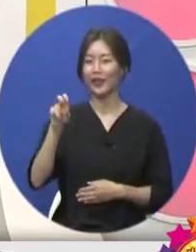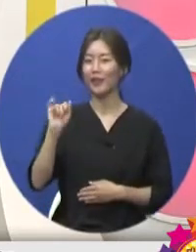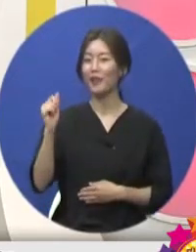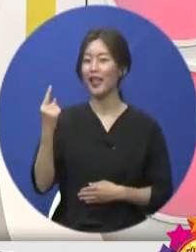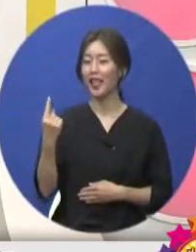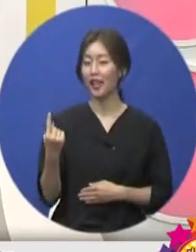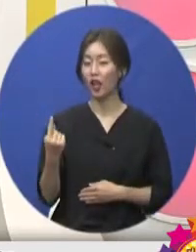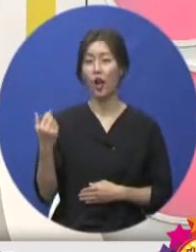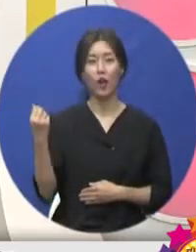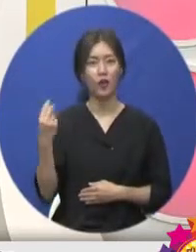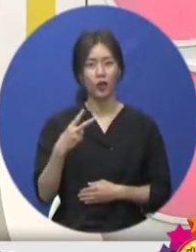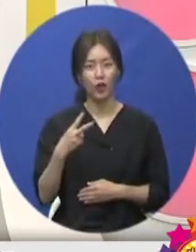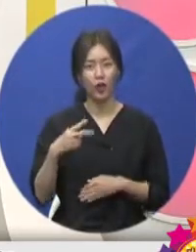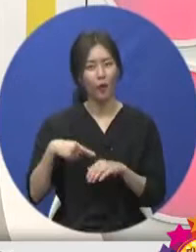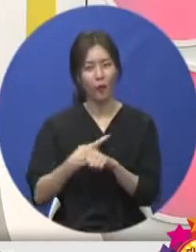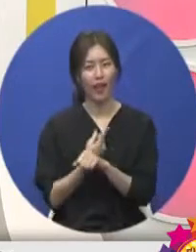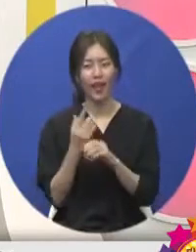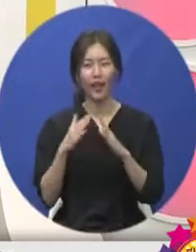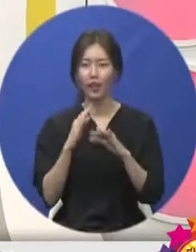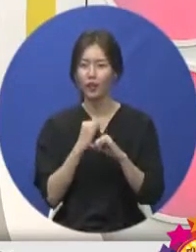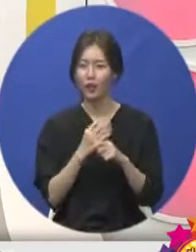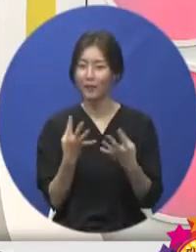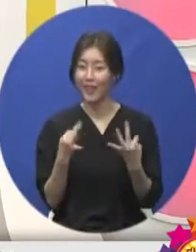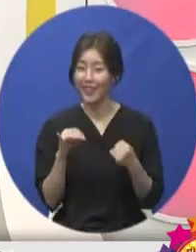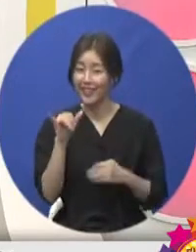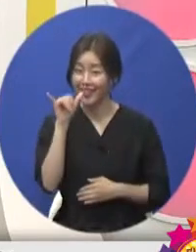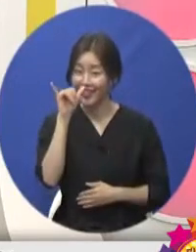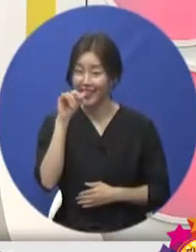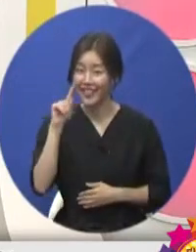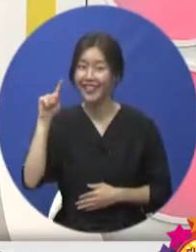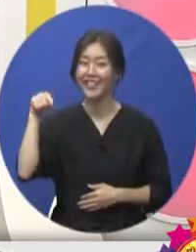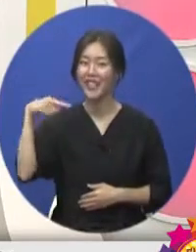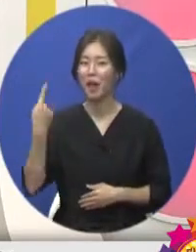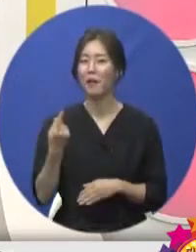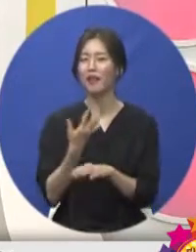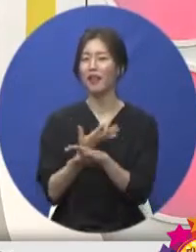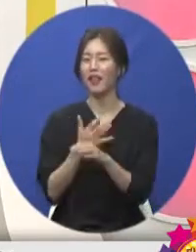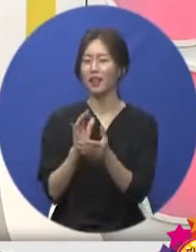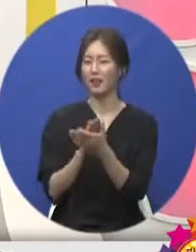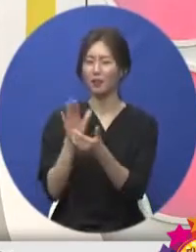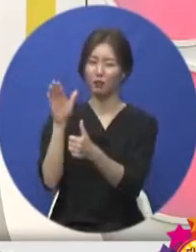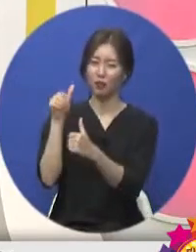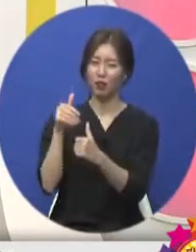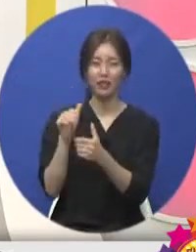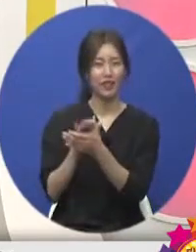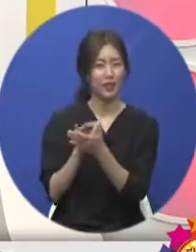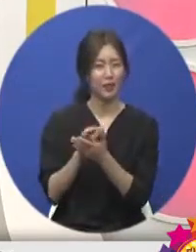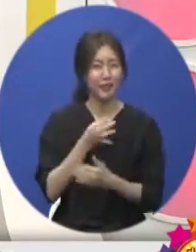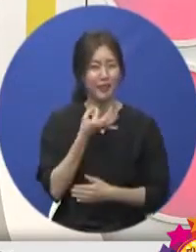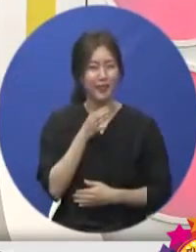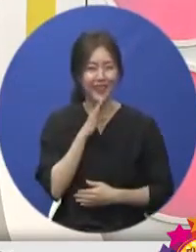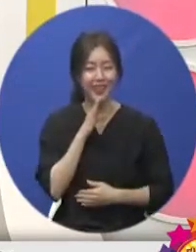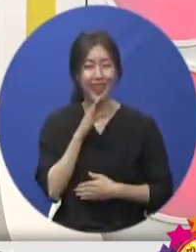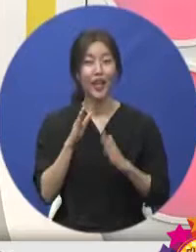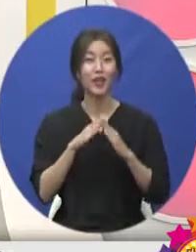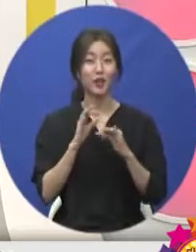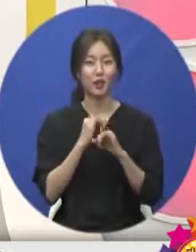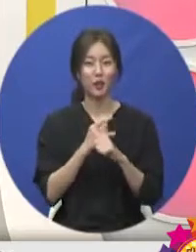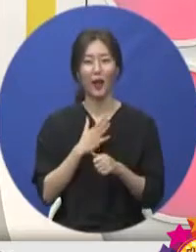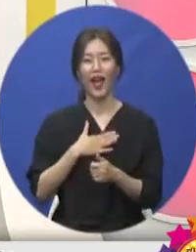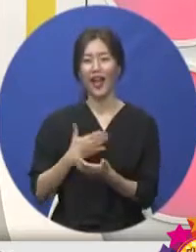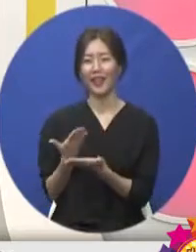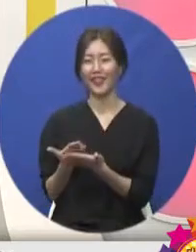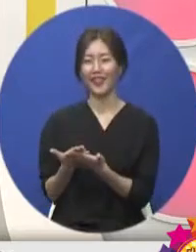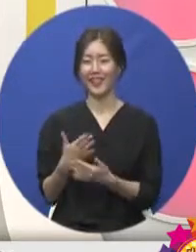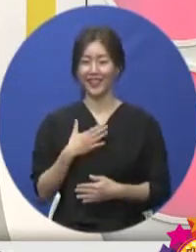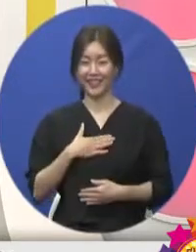또 다른 주소들도 많을까요? 네. 다음에는 다른 친구들 친구라고 해도 되나? 네. 주소들을 좀 가르쳐